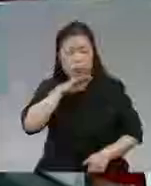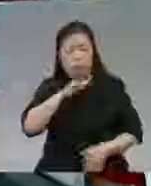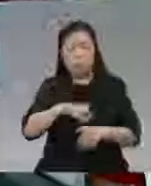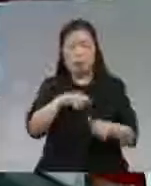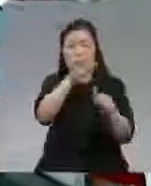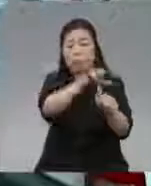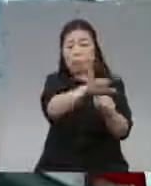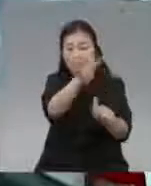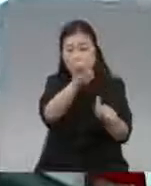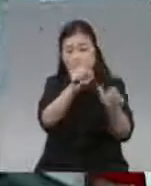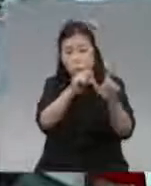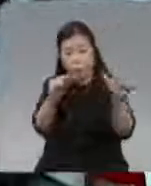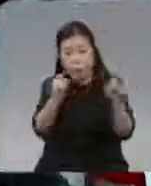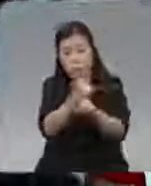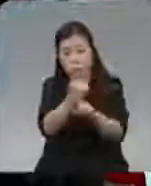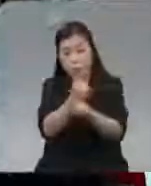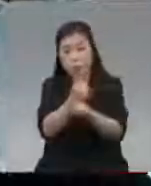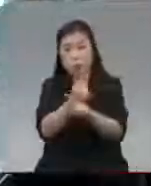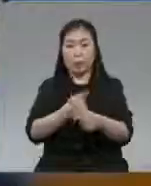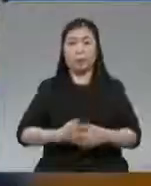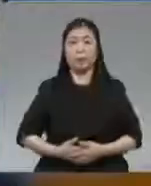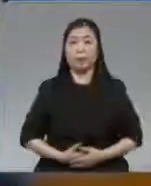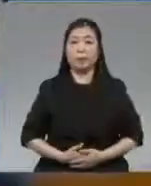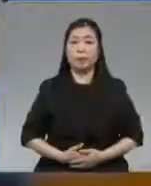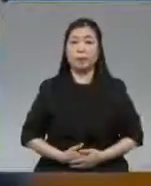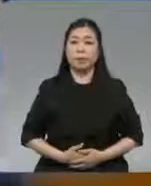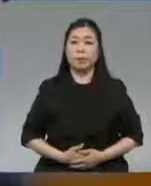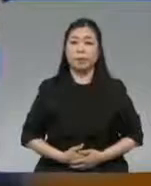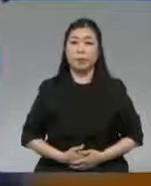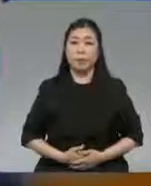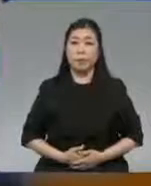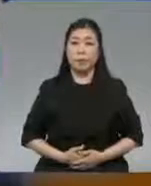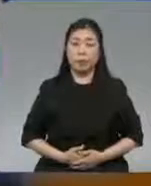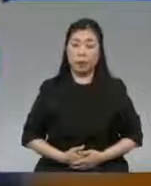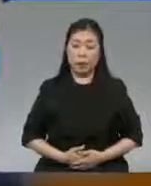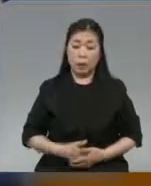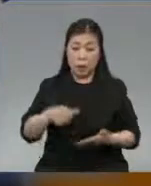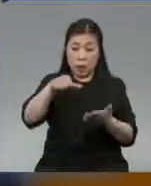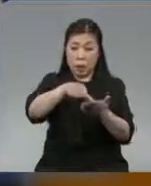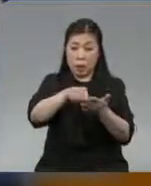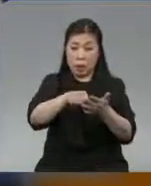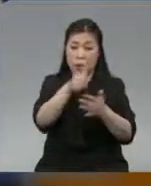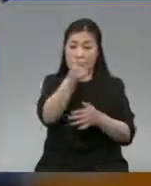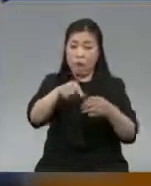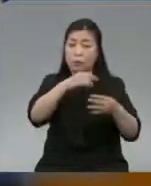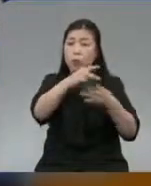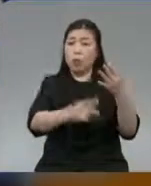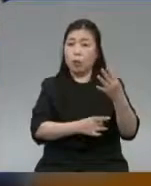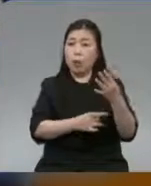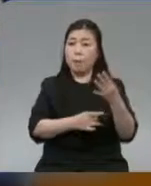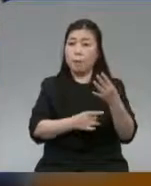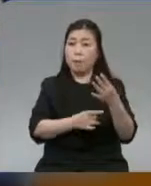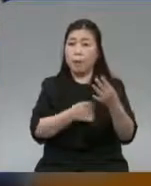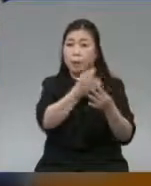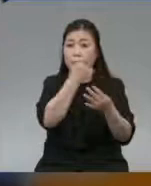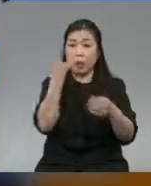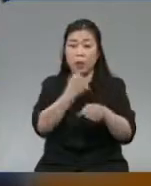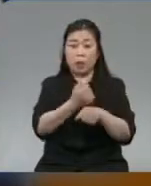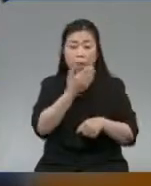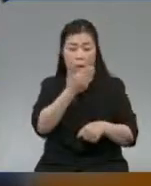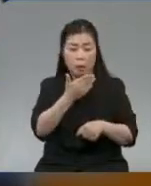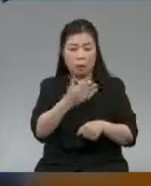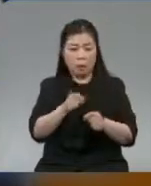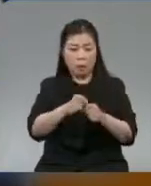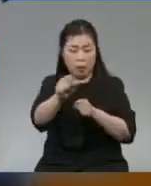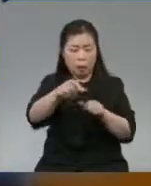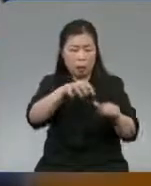消息筋が中4日明らかにしたところによりますと40社余りの韓国企業は先月末